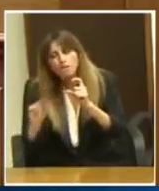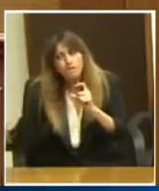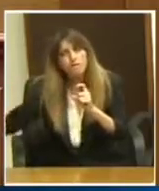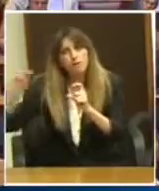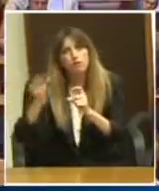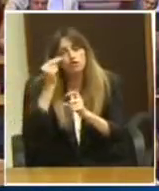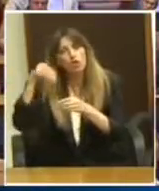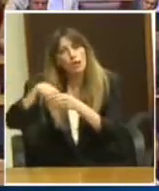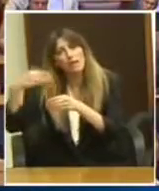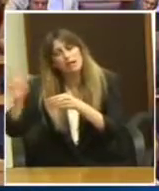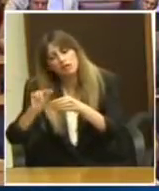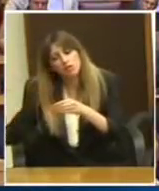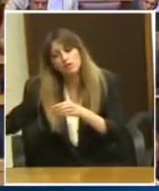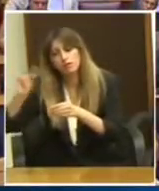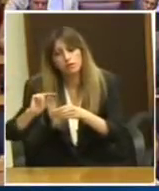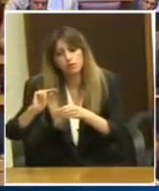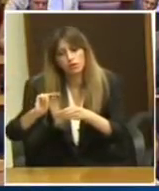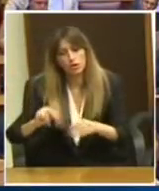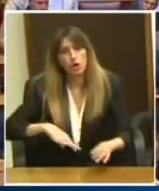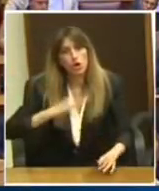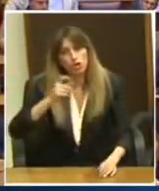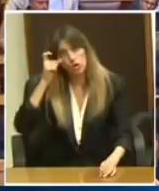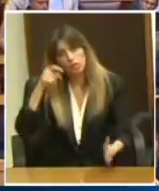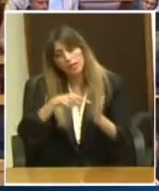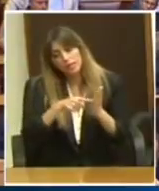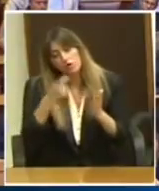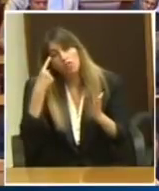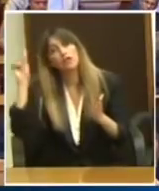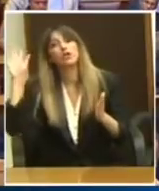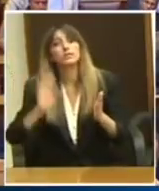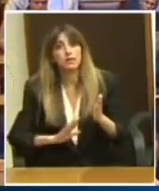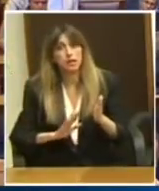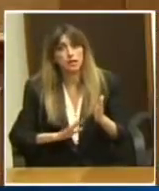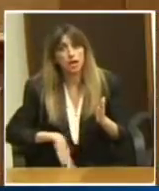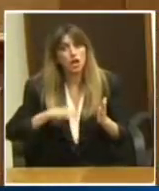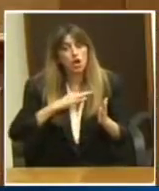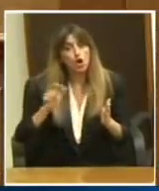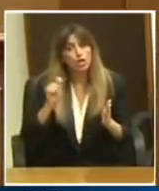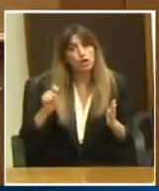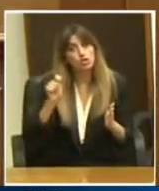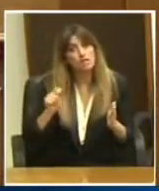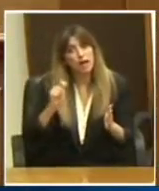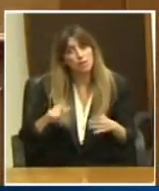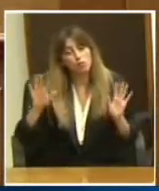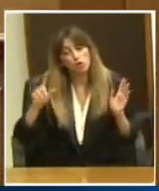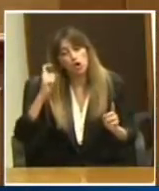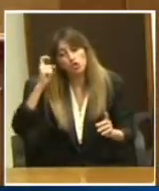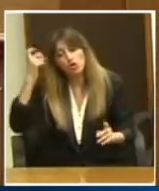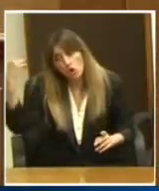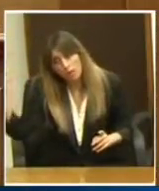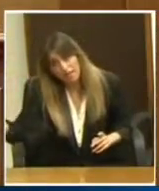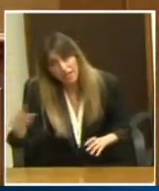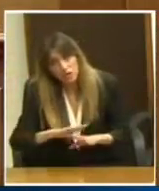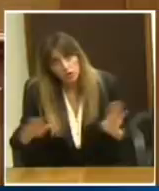Και σε αυτό το θέμα ο κύριος Σαμαράς δεν ήξερε. Και σε αυτό το θέμα ο κύριος Αβραμόπουλος είχε άλλη άποψη από τον πρωθυπουργό της